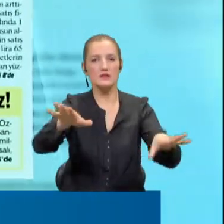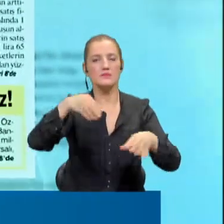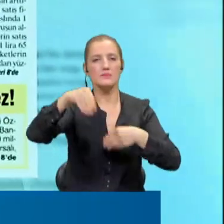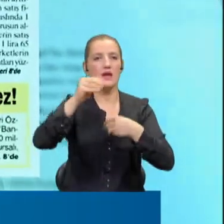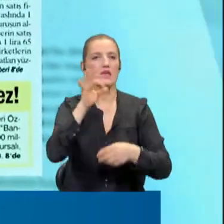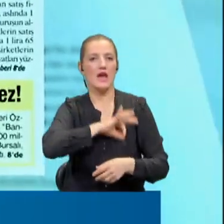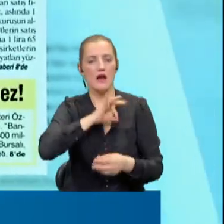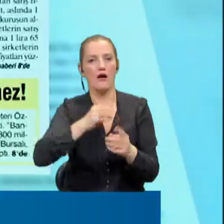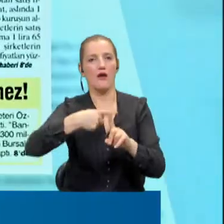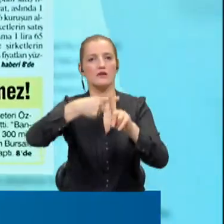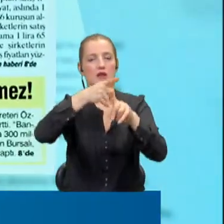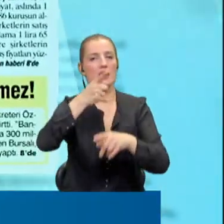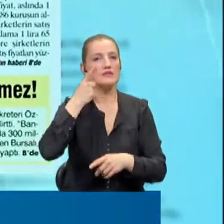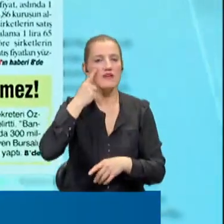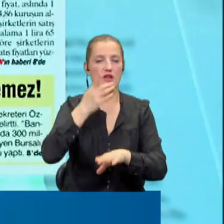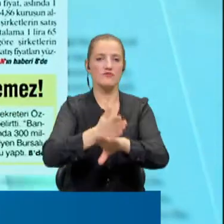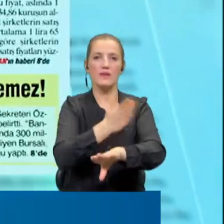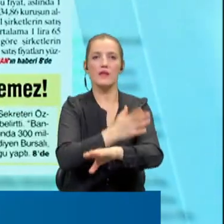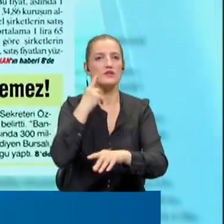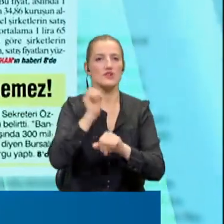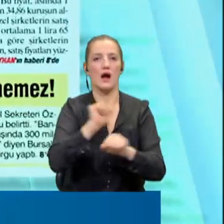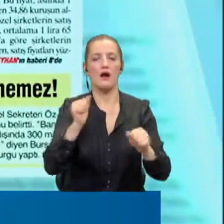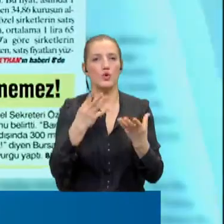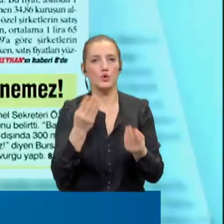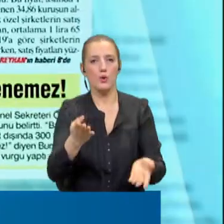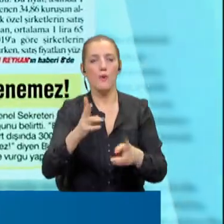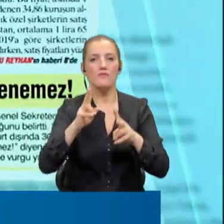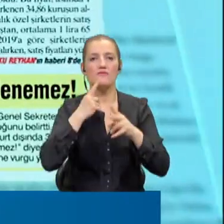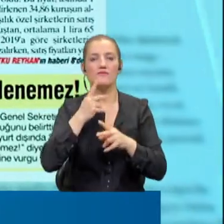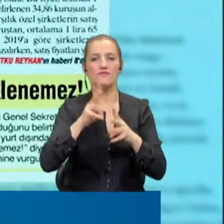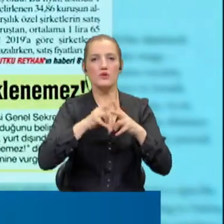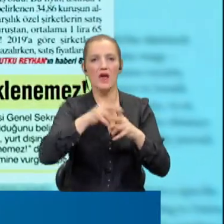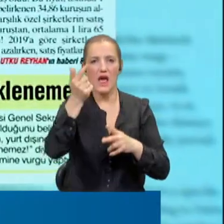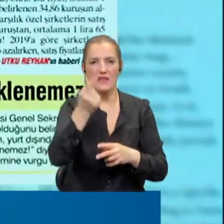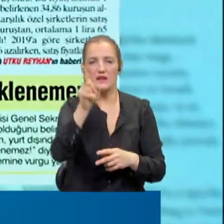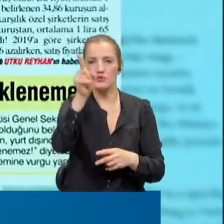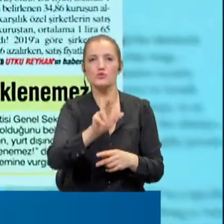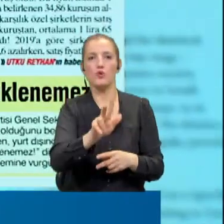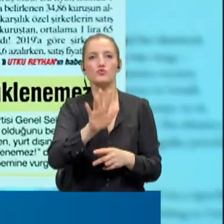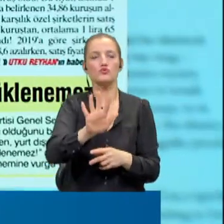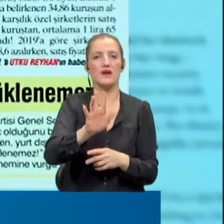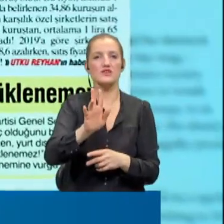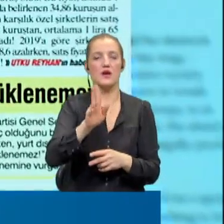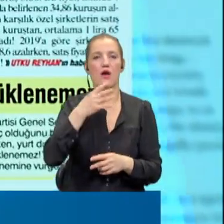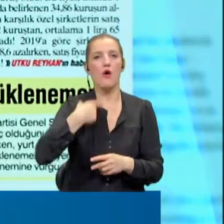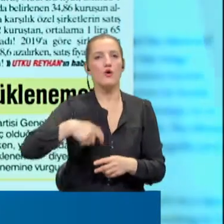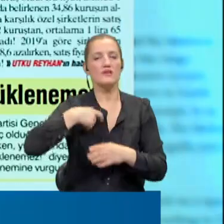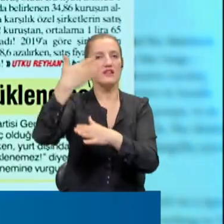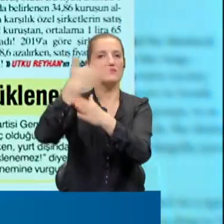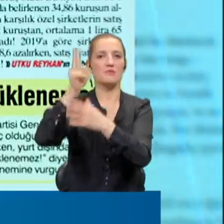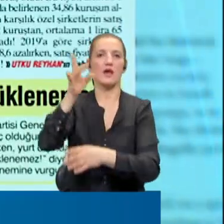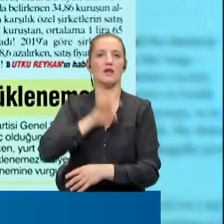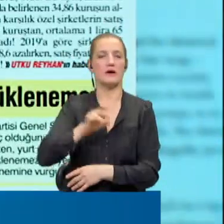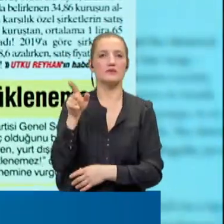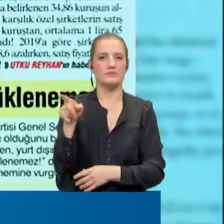artırırken devlet ve vatandaşlar acıyor faturaların en az yüzde 35'i özel şirketlerin kârı